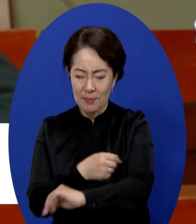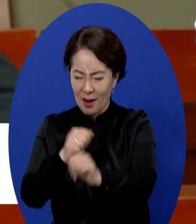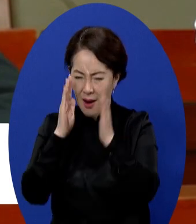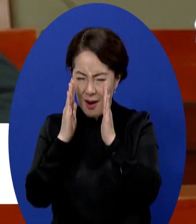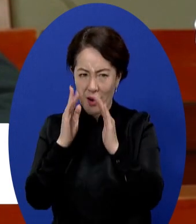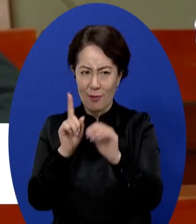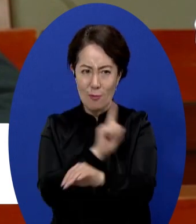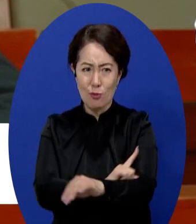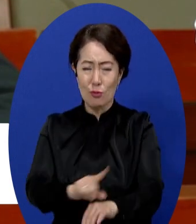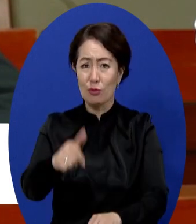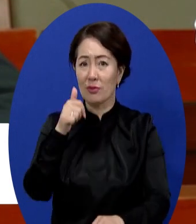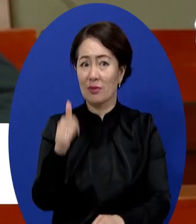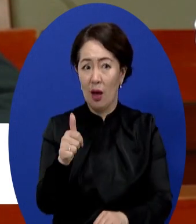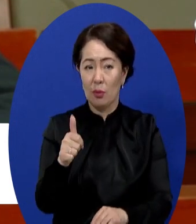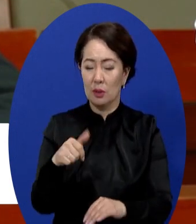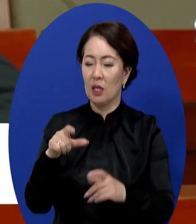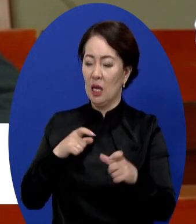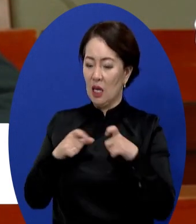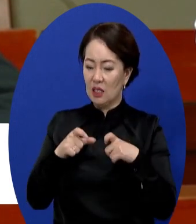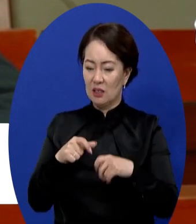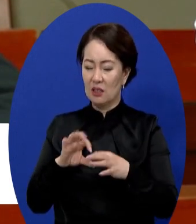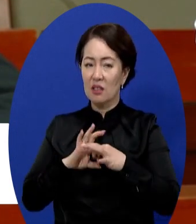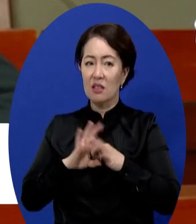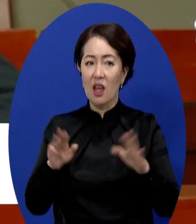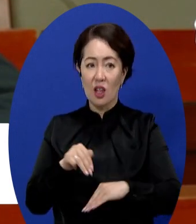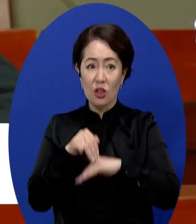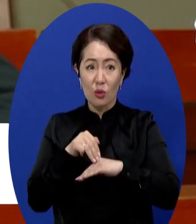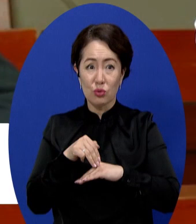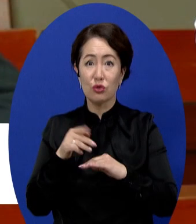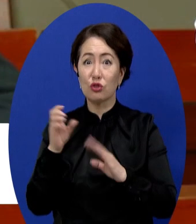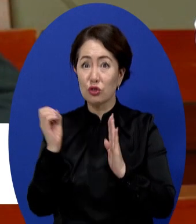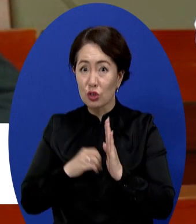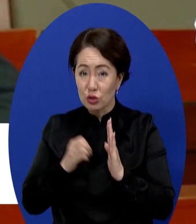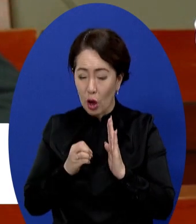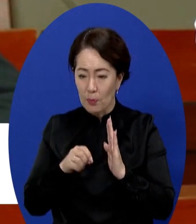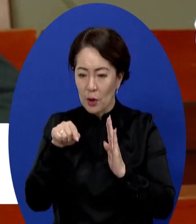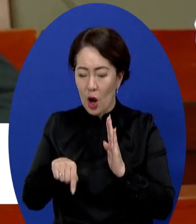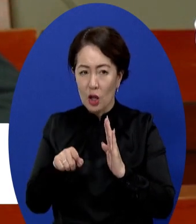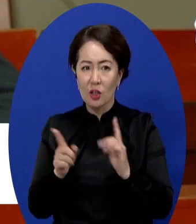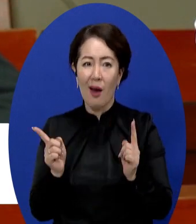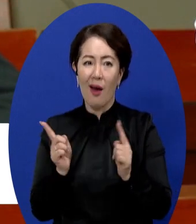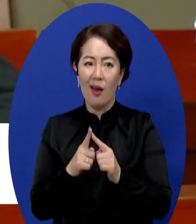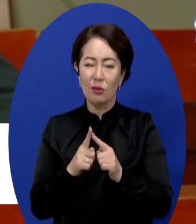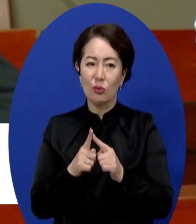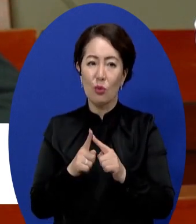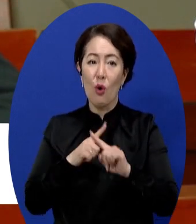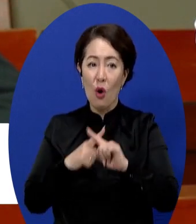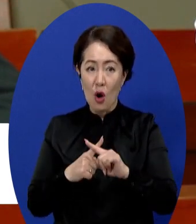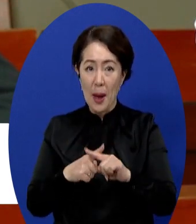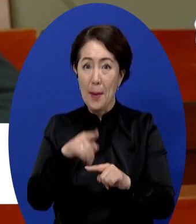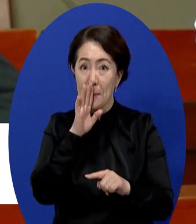бид нар эдийн засгаа тогтвортой нээхийн тулд энэ хөл хорой тавигдаж хөл хорой тавигдах энэ үед бас